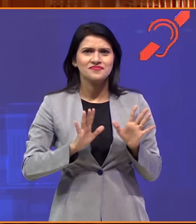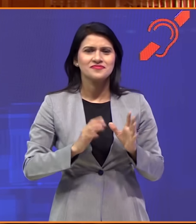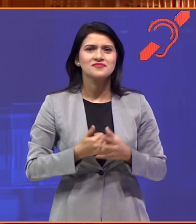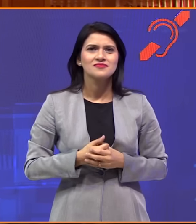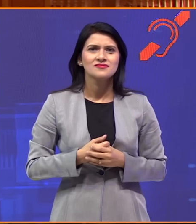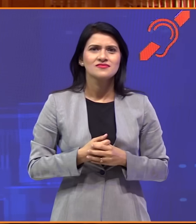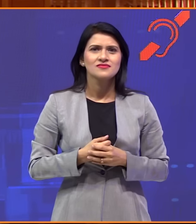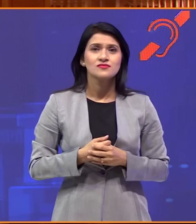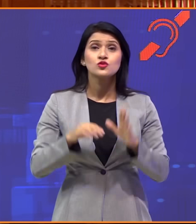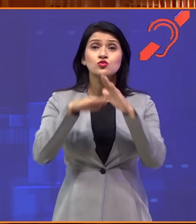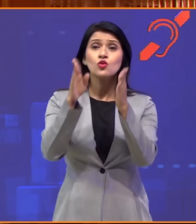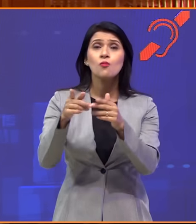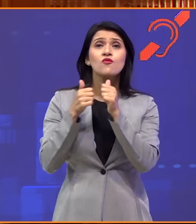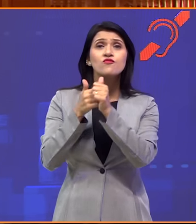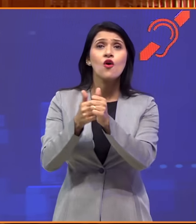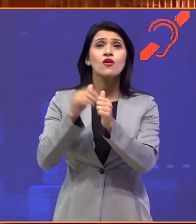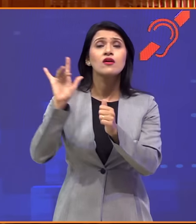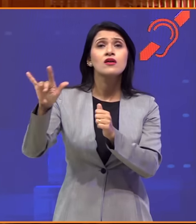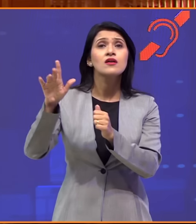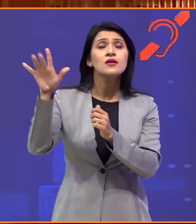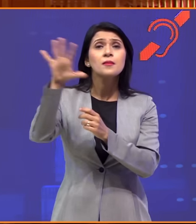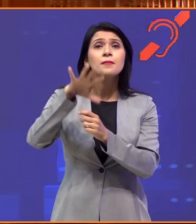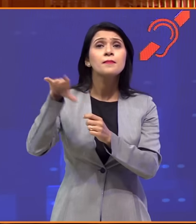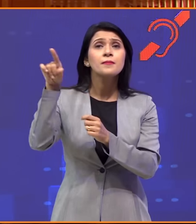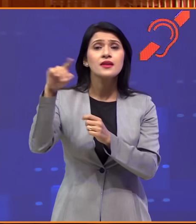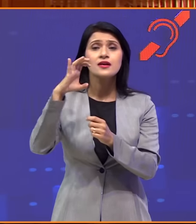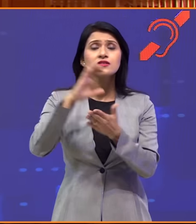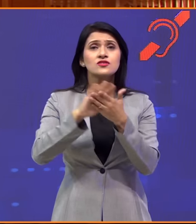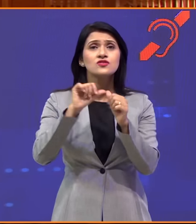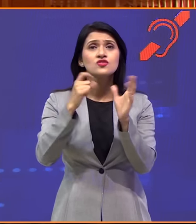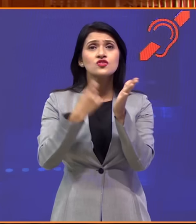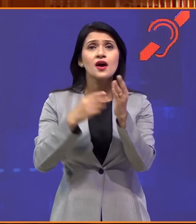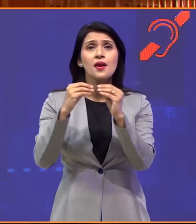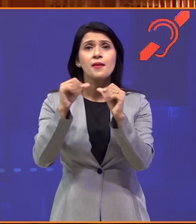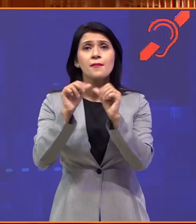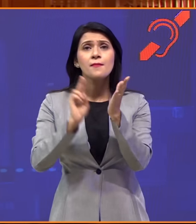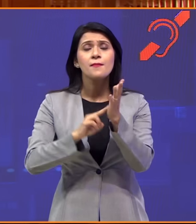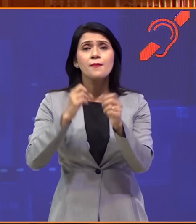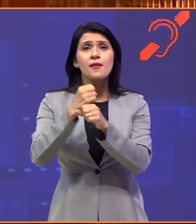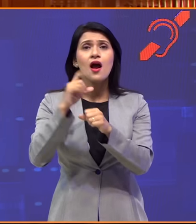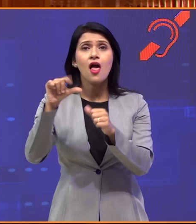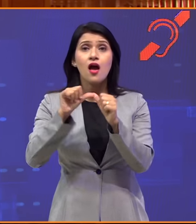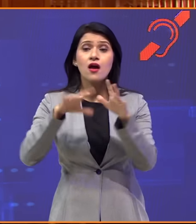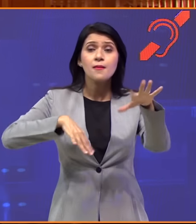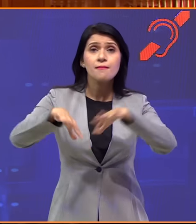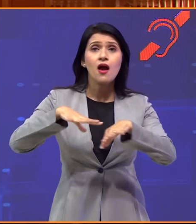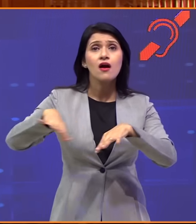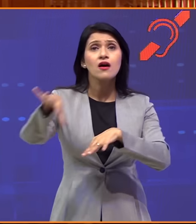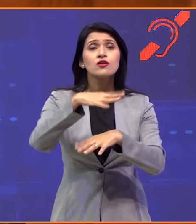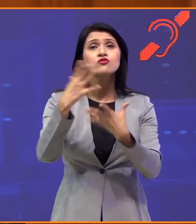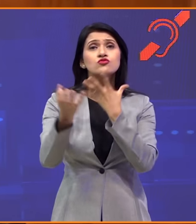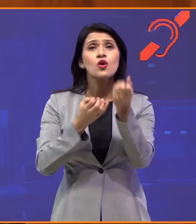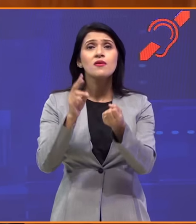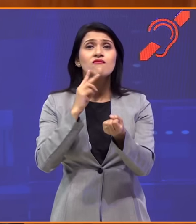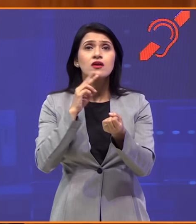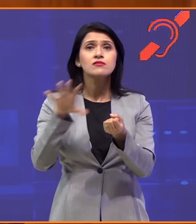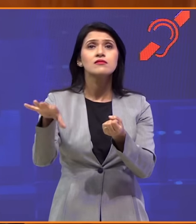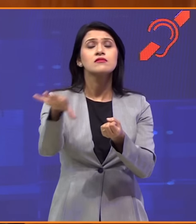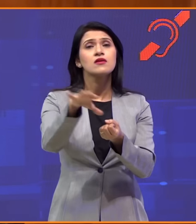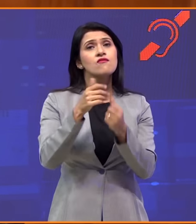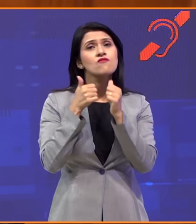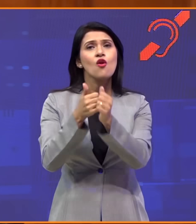और दुकान से नहीं तुम जब चार बंगला में जो वो बाजार लगता है तुम आते हु सिर्फ वहीं से लेना आजकल सब्जी वाले